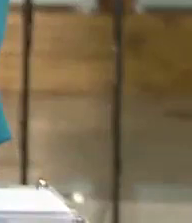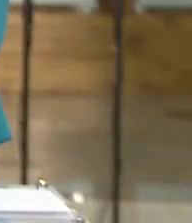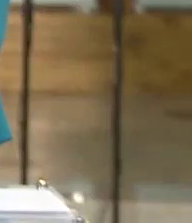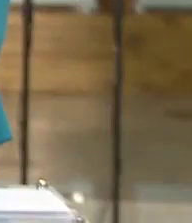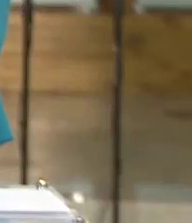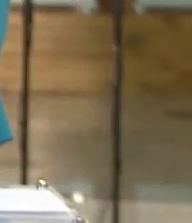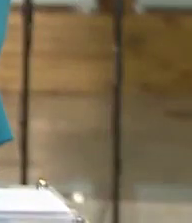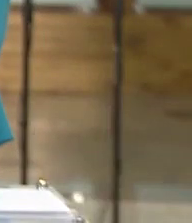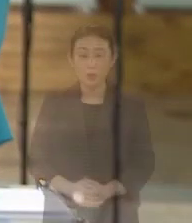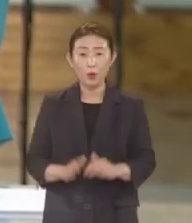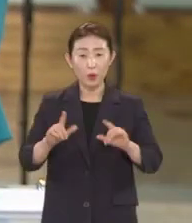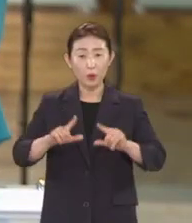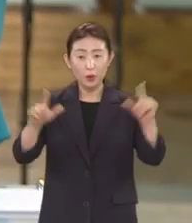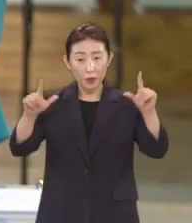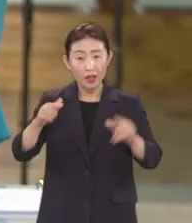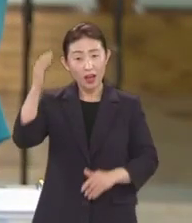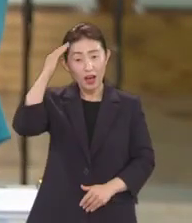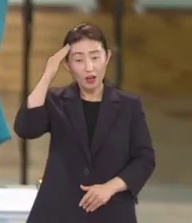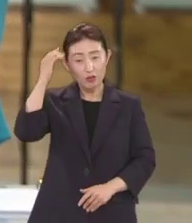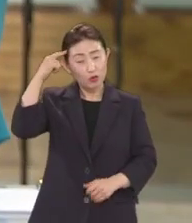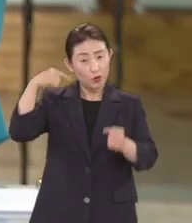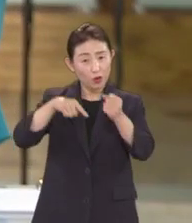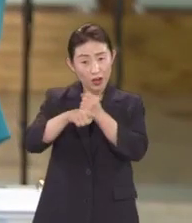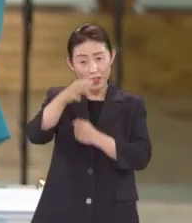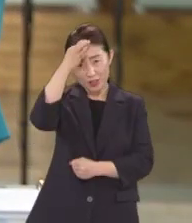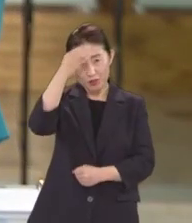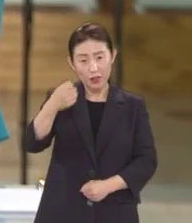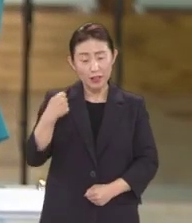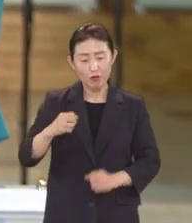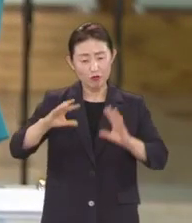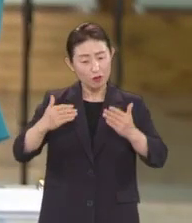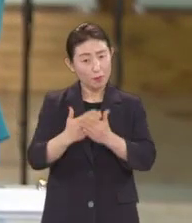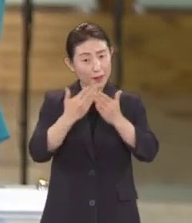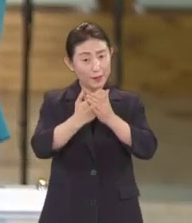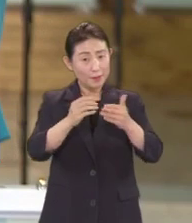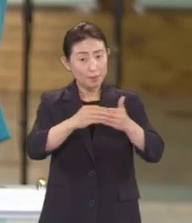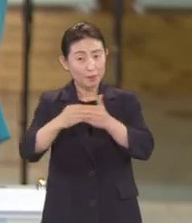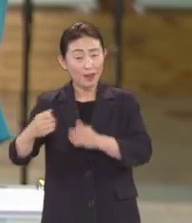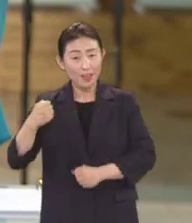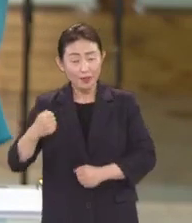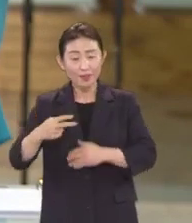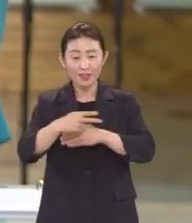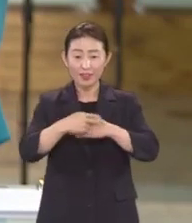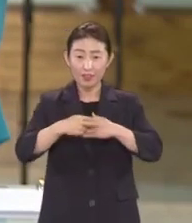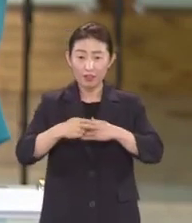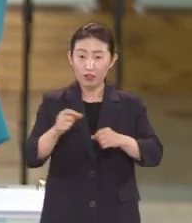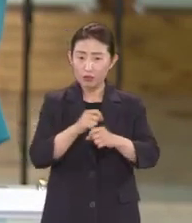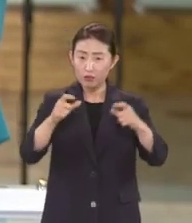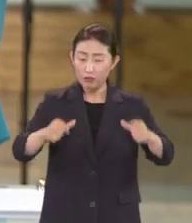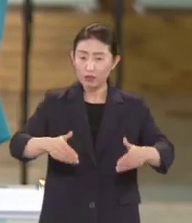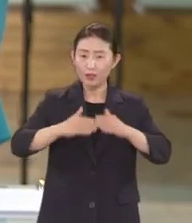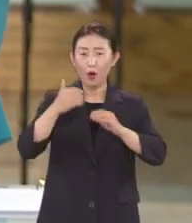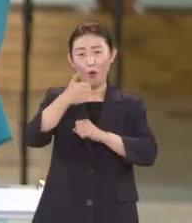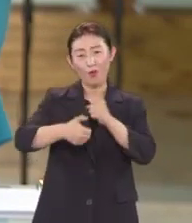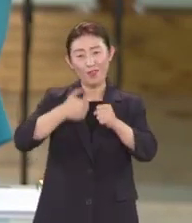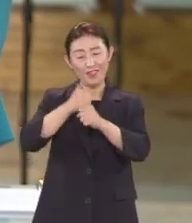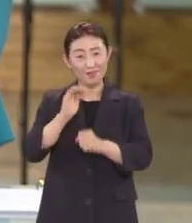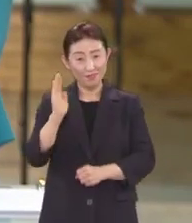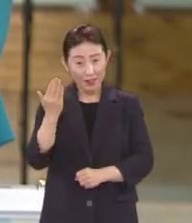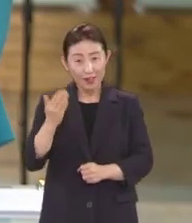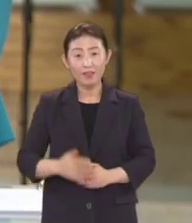여러분 안녕하십니까. 올해는 대한민국 과학기술을 이끌며 국가 발전을 견인해온 대덕특구가 출범한 지 50주년이